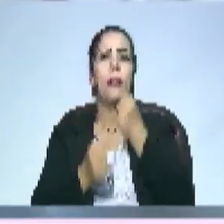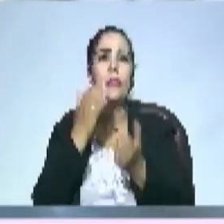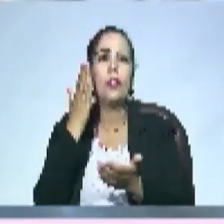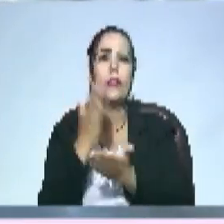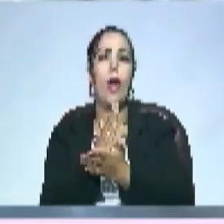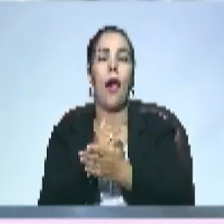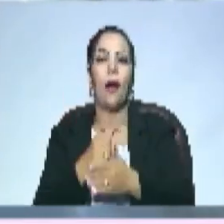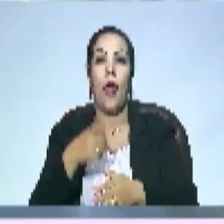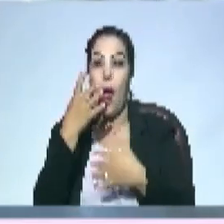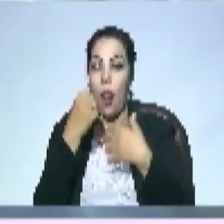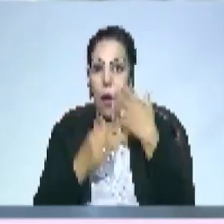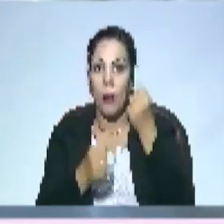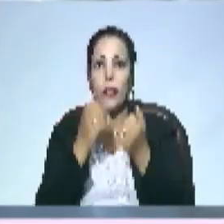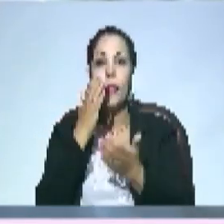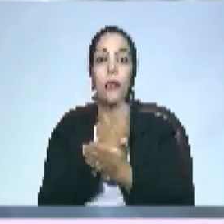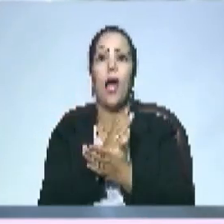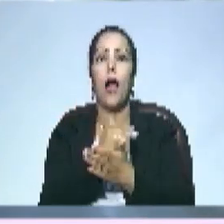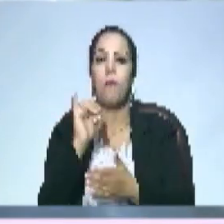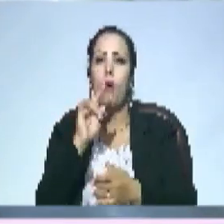لبن مثلج.